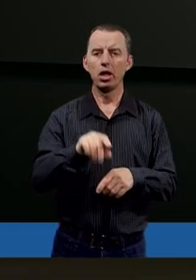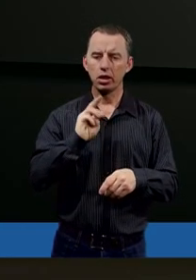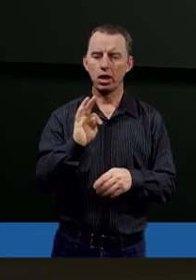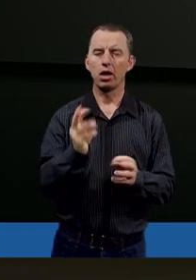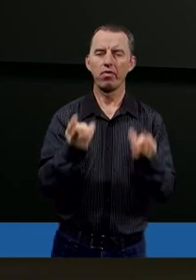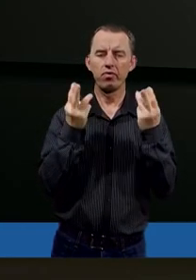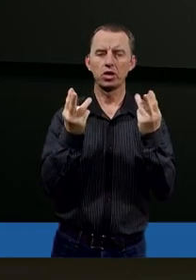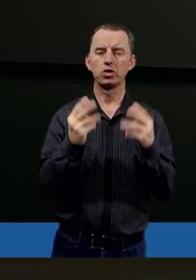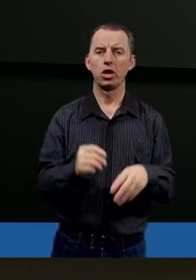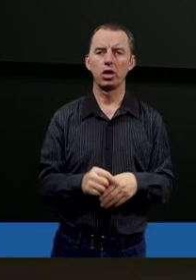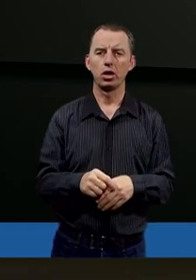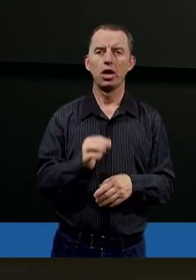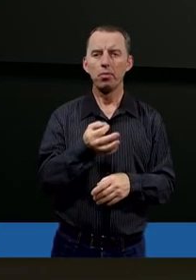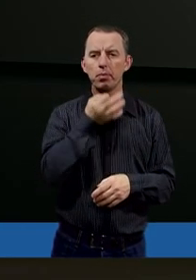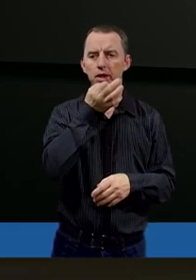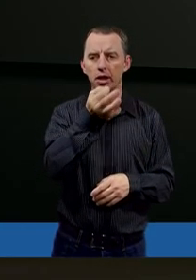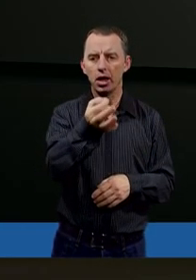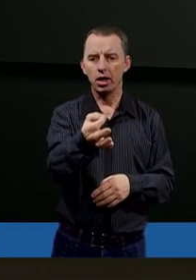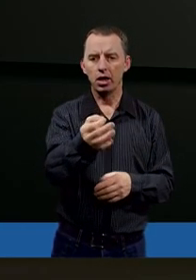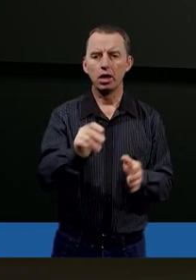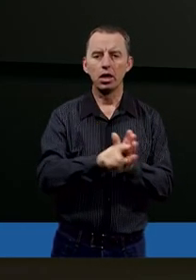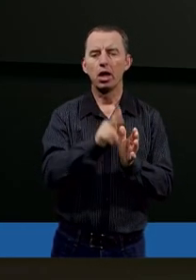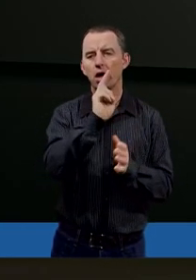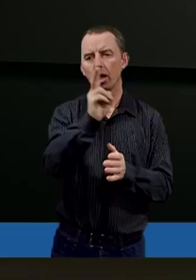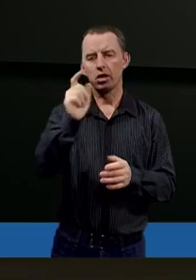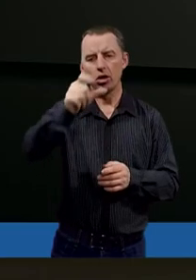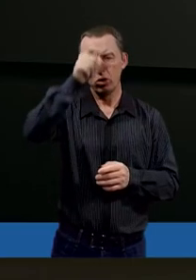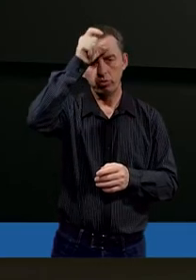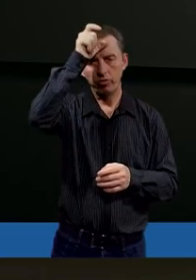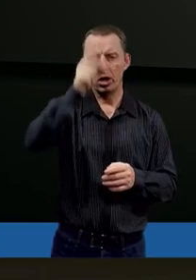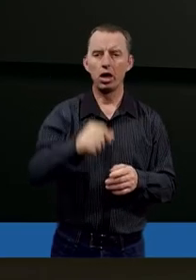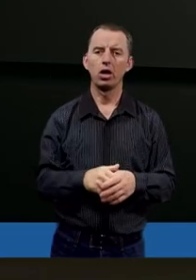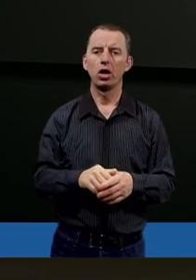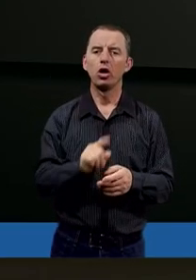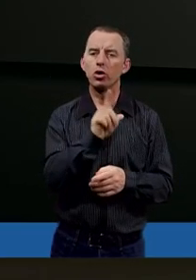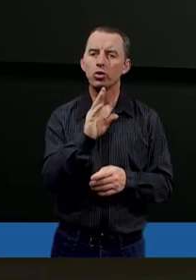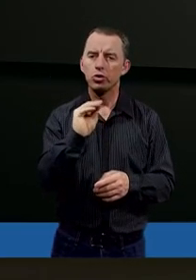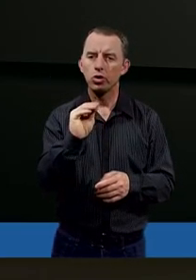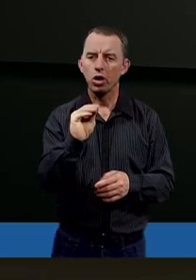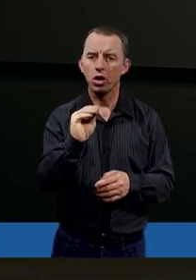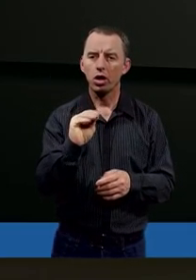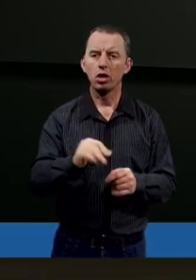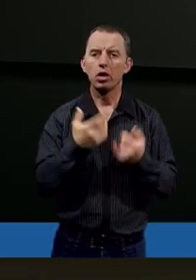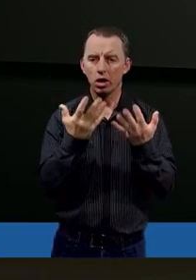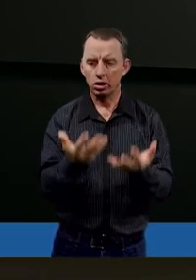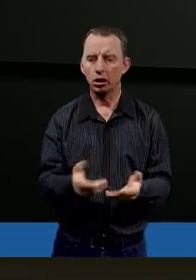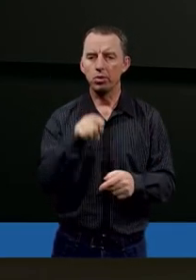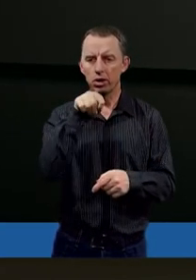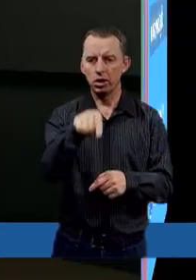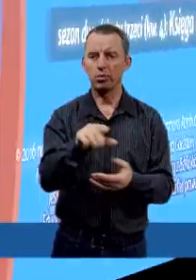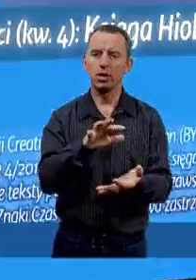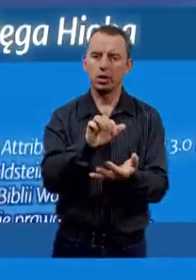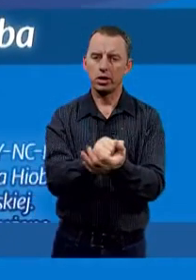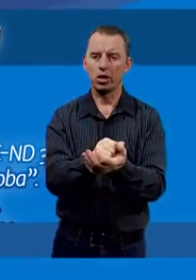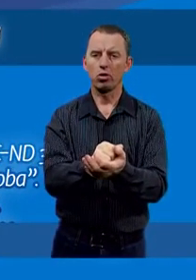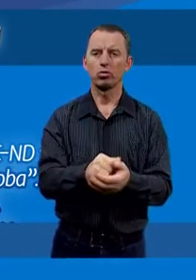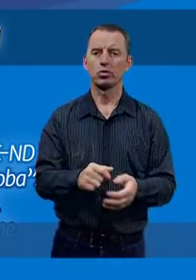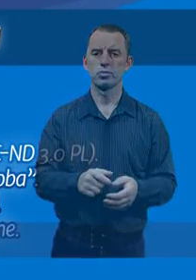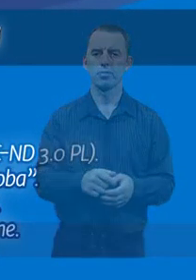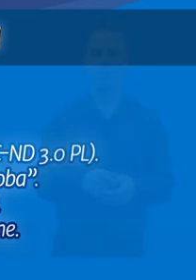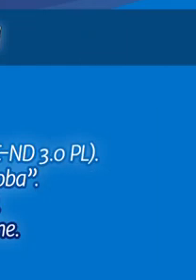ważne pytanie dla każdego człowieka, że zechcemy się nim zająć.